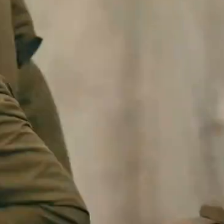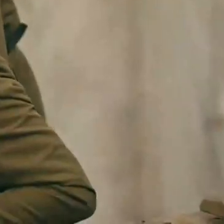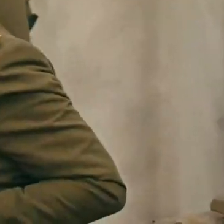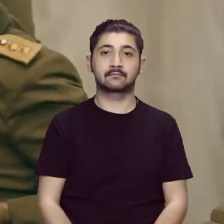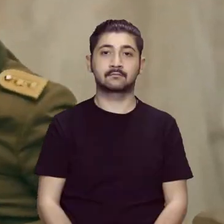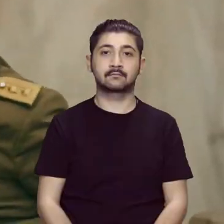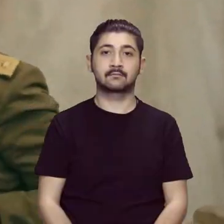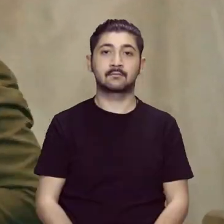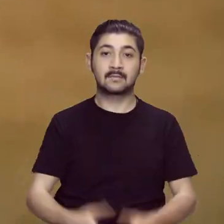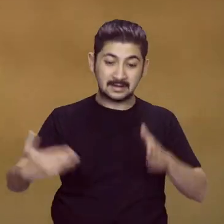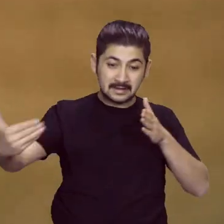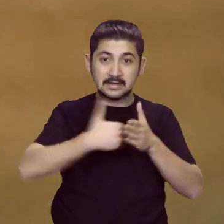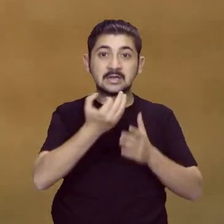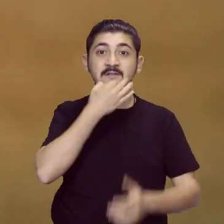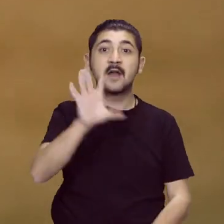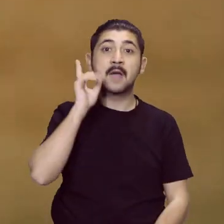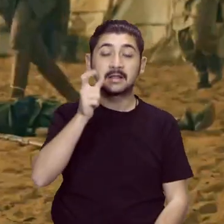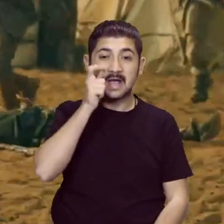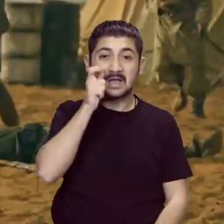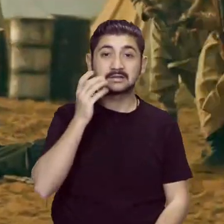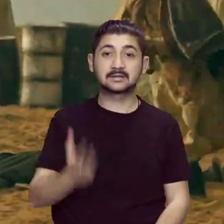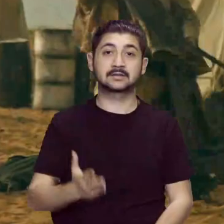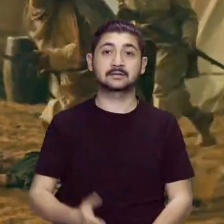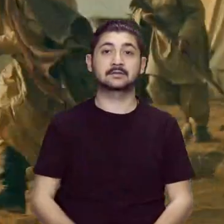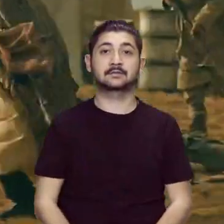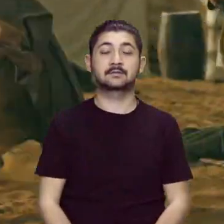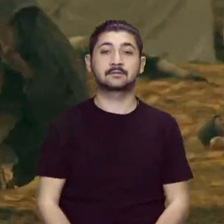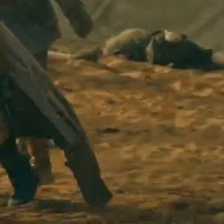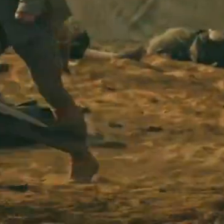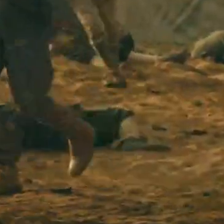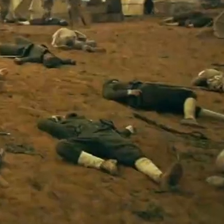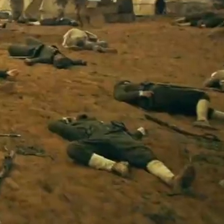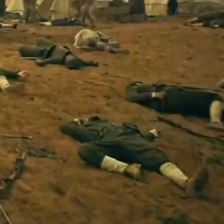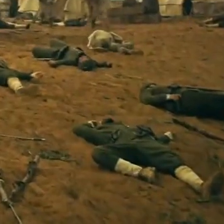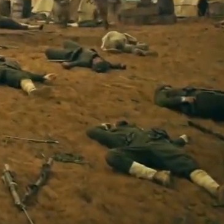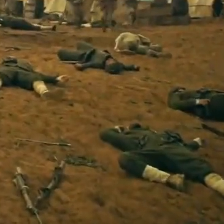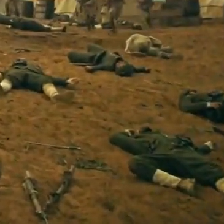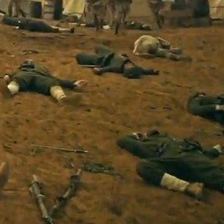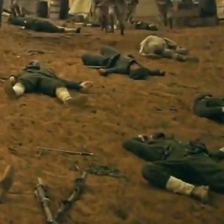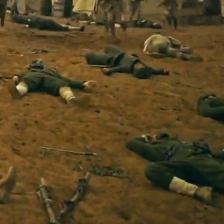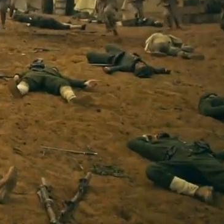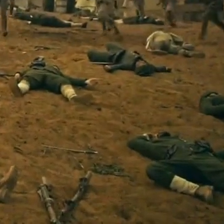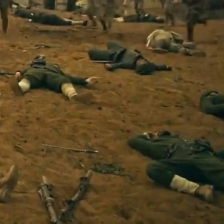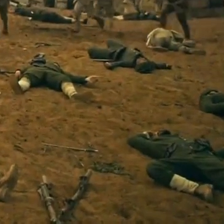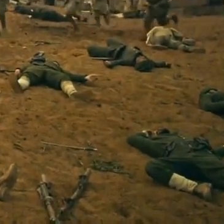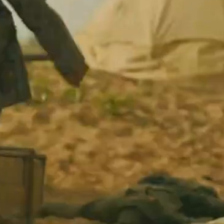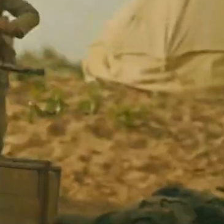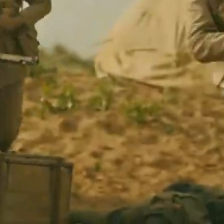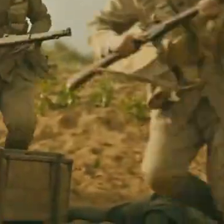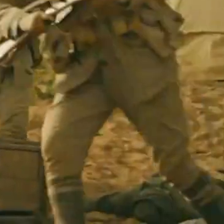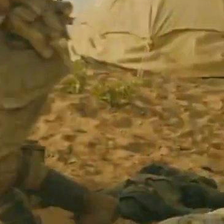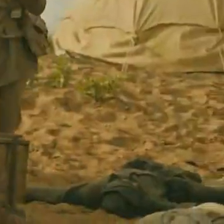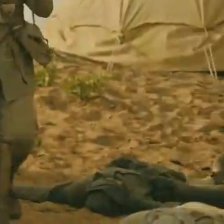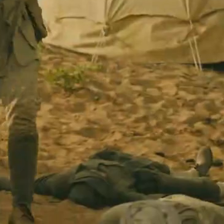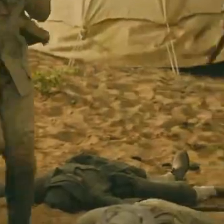Taktı yarmalarına izin vermeyin! İngiliz askerleri yerlerdeki cesetlerin arasında ilerliyor. Cooks dürbünle takip